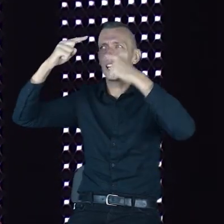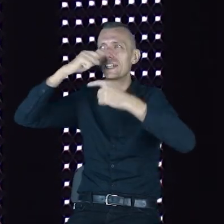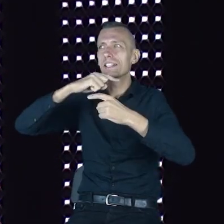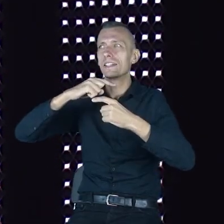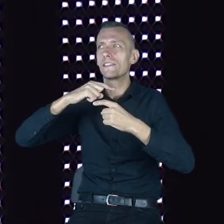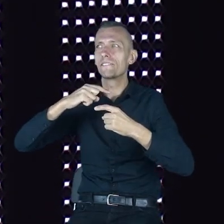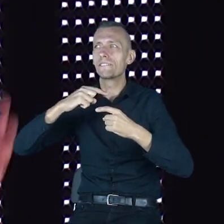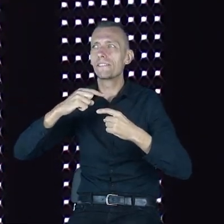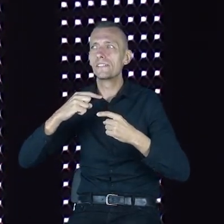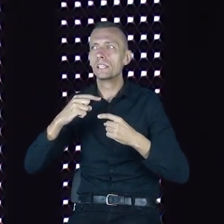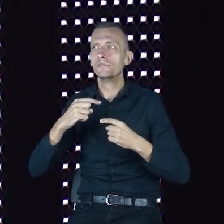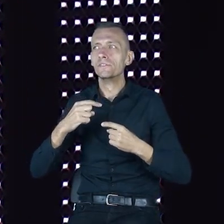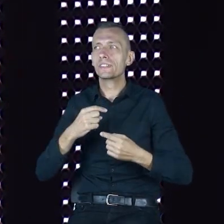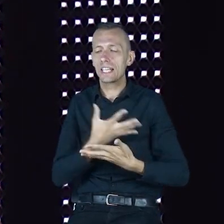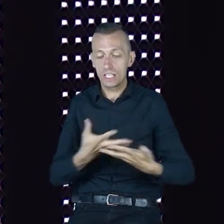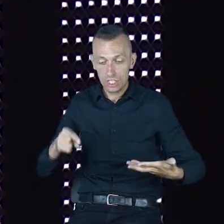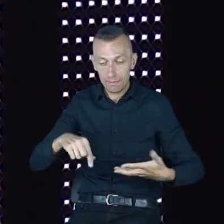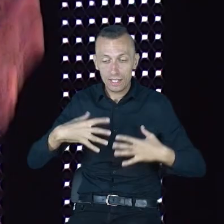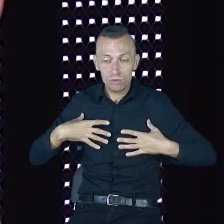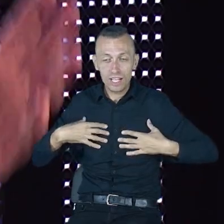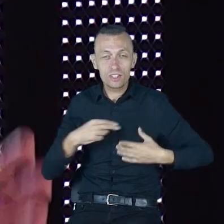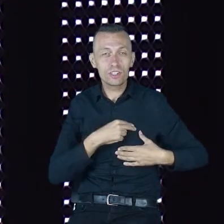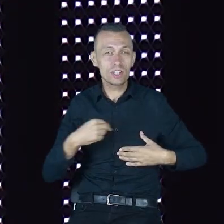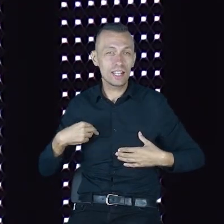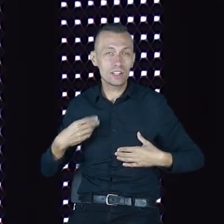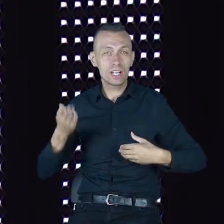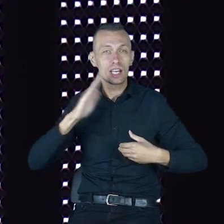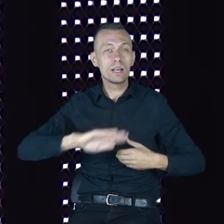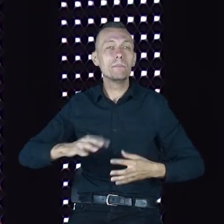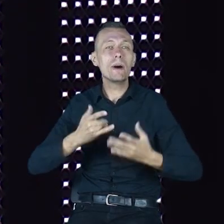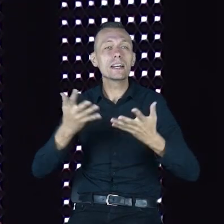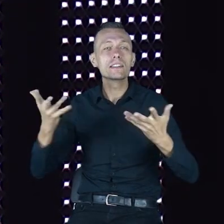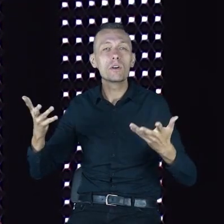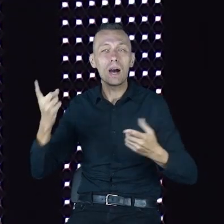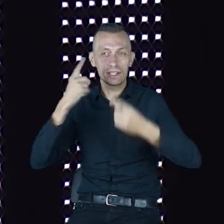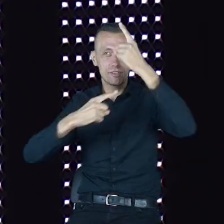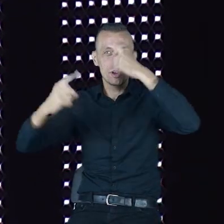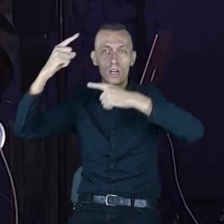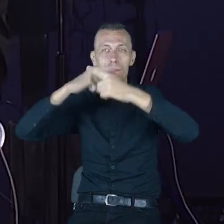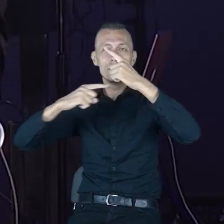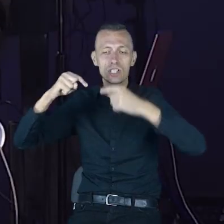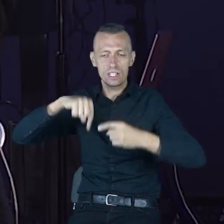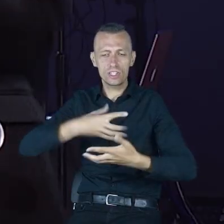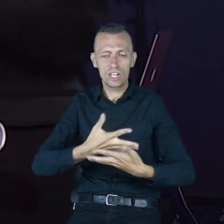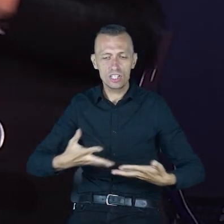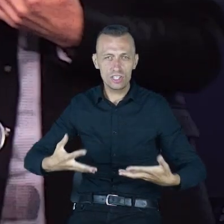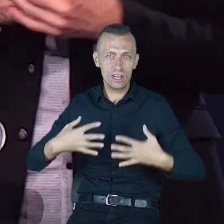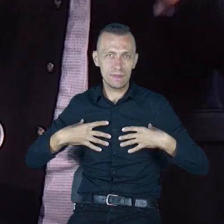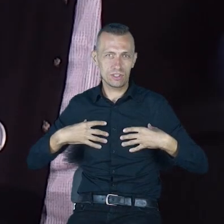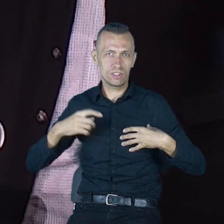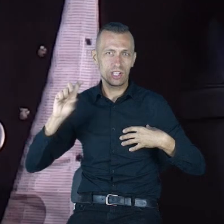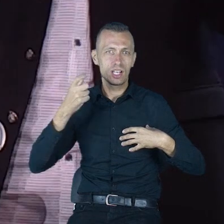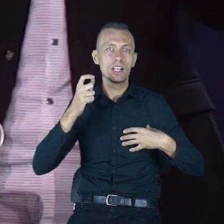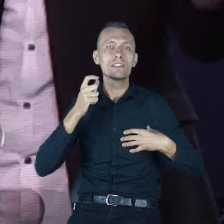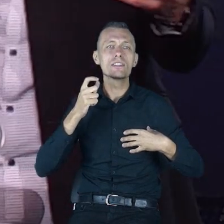wielką trudnością, ale przychodzi nam z wielką łatwością skoncentrować się na tym, co ziemskie, na tym, co ma związek